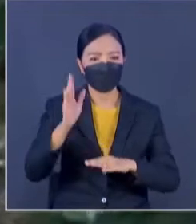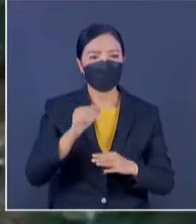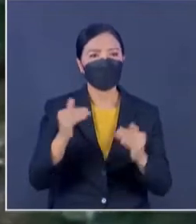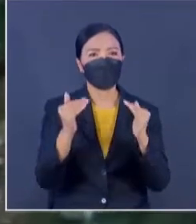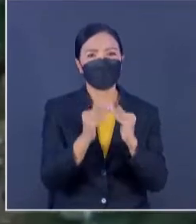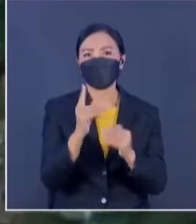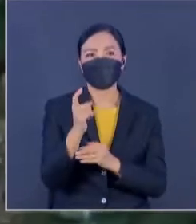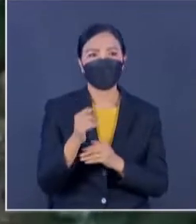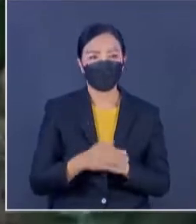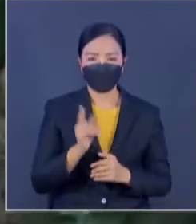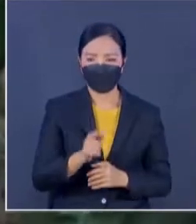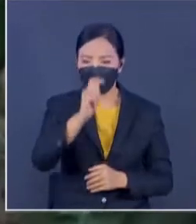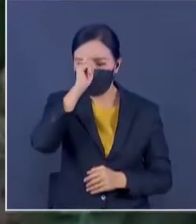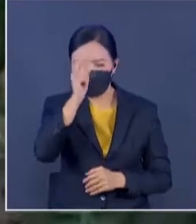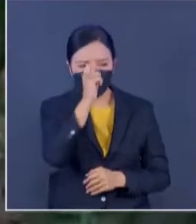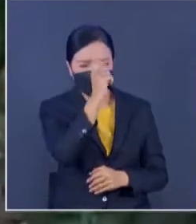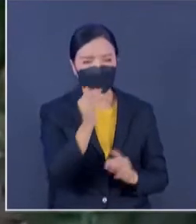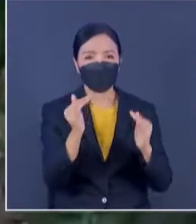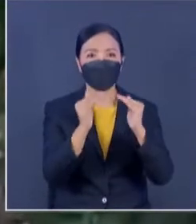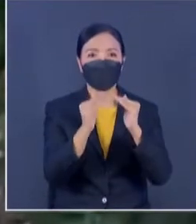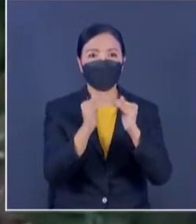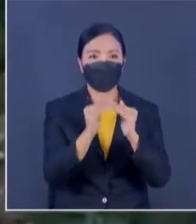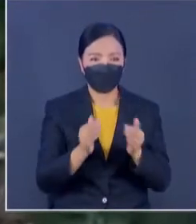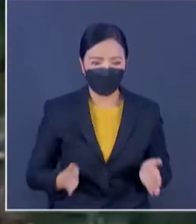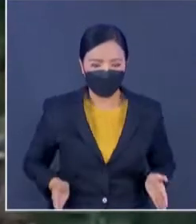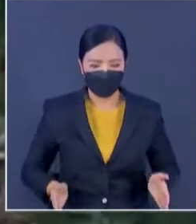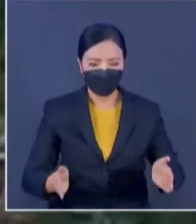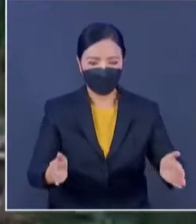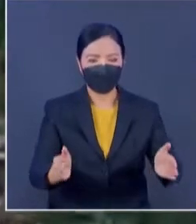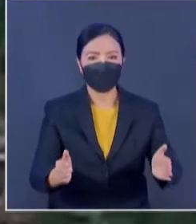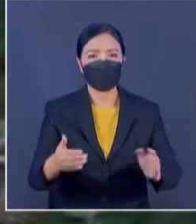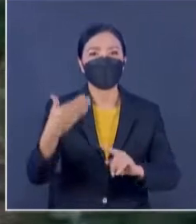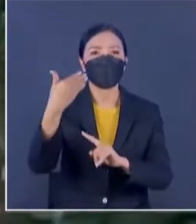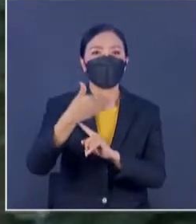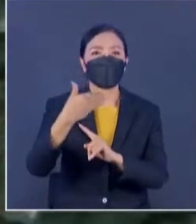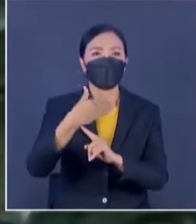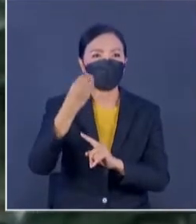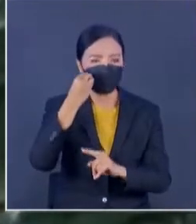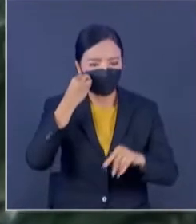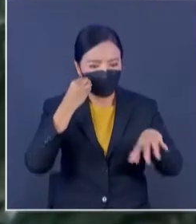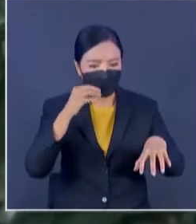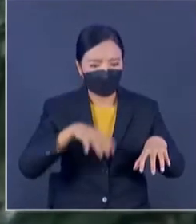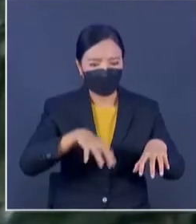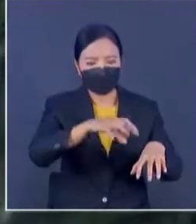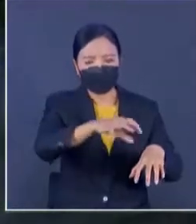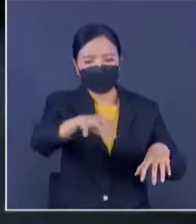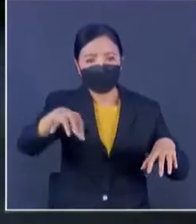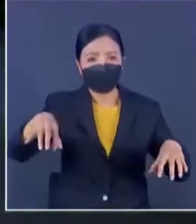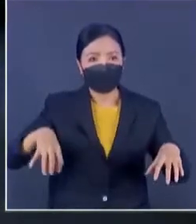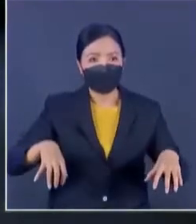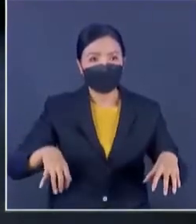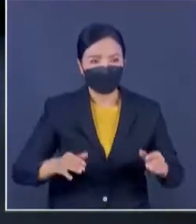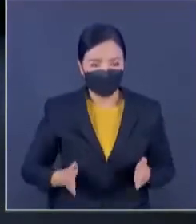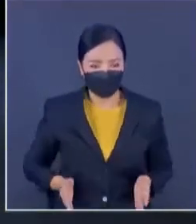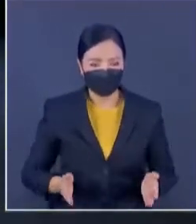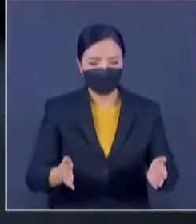านี้มันคือการเคารพสิทธิ์ซึ่งกันและกันนี่เป็นถนนซอยซอยในหมู่บ้าน จริงก็จะมีถนนแบบนี้อยู่เ